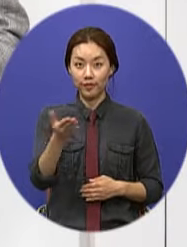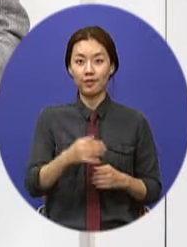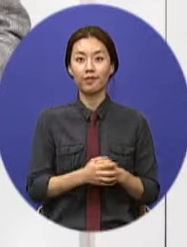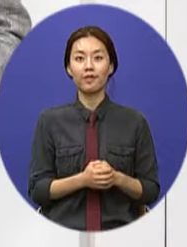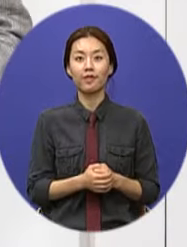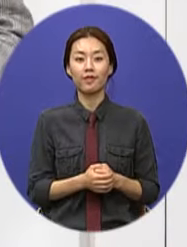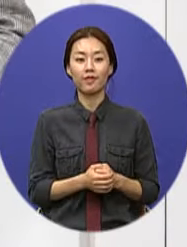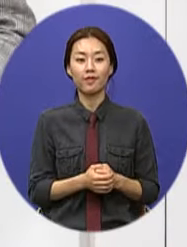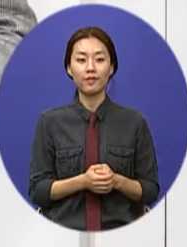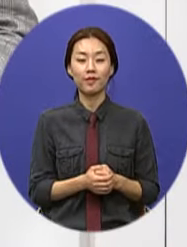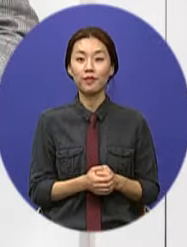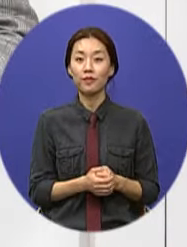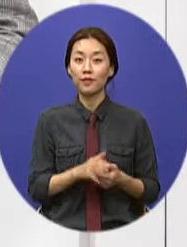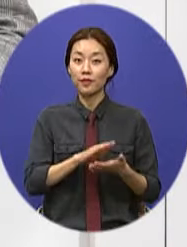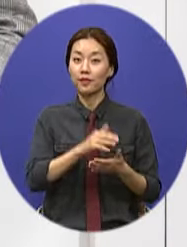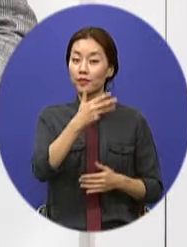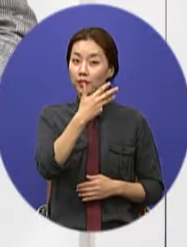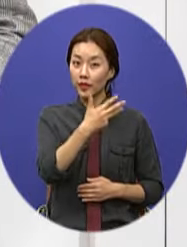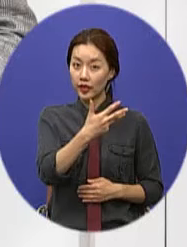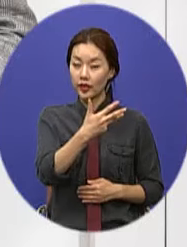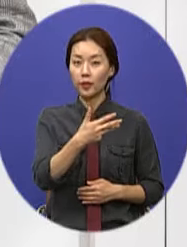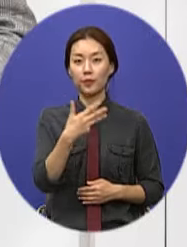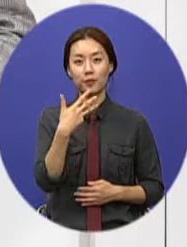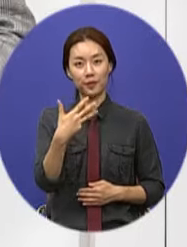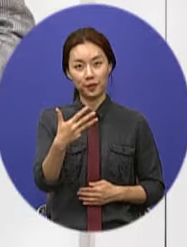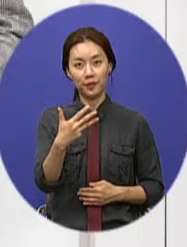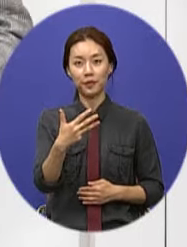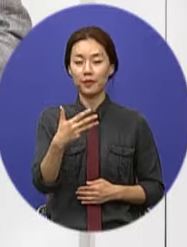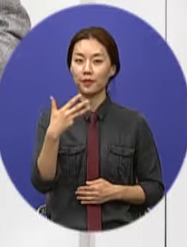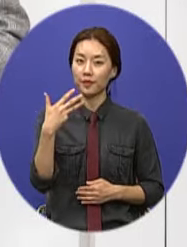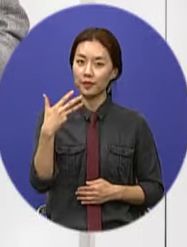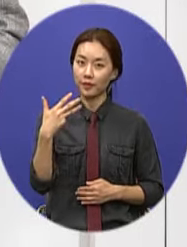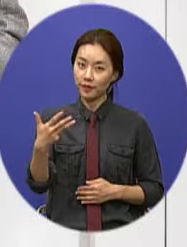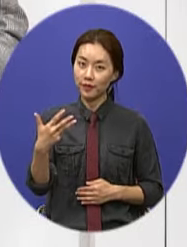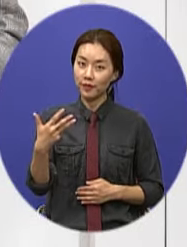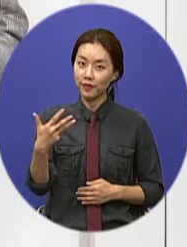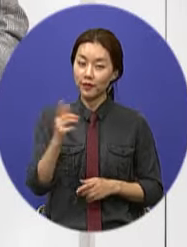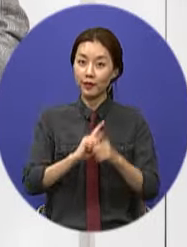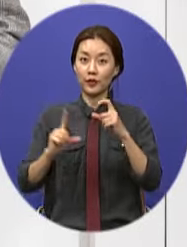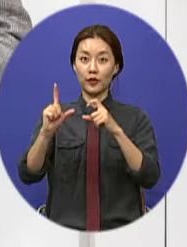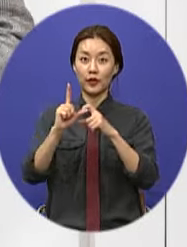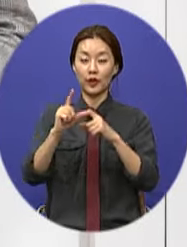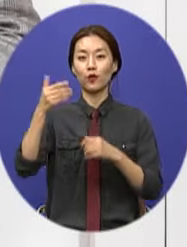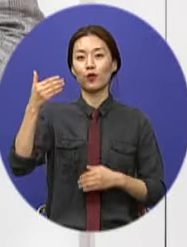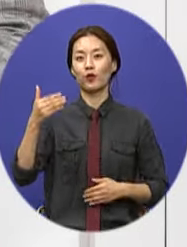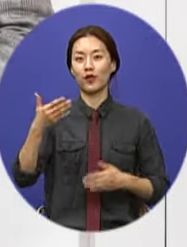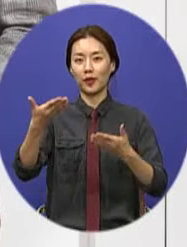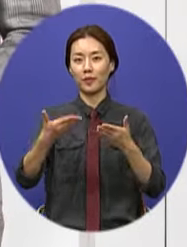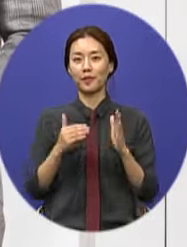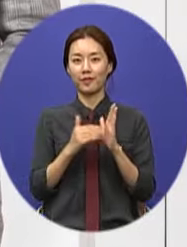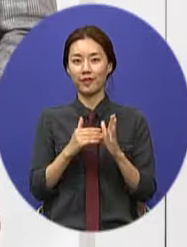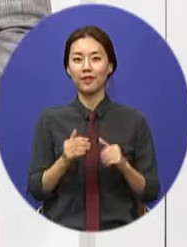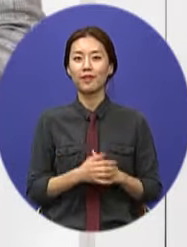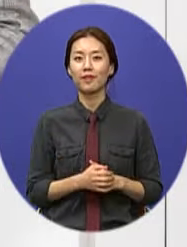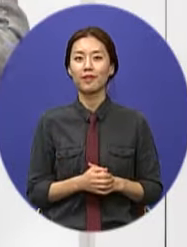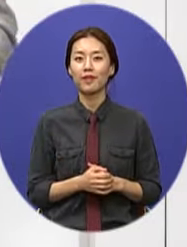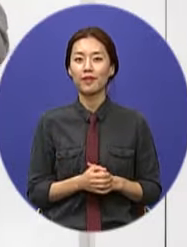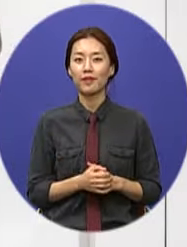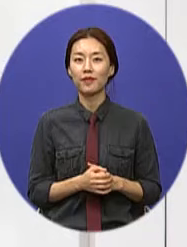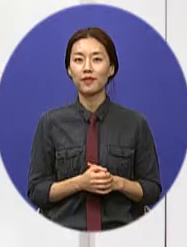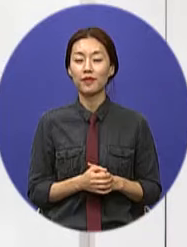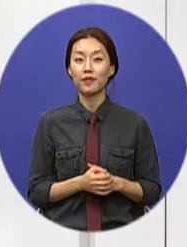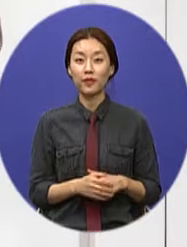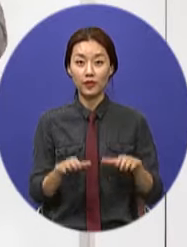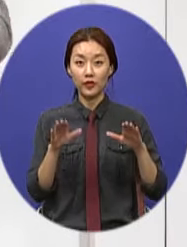네. 점수는요. 음정 8점, 박자 8점, 가사 8점, 보너스 9점 받으셨습니다. 네.